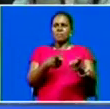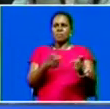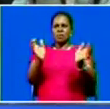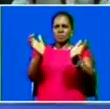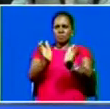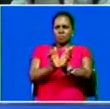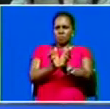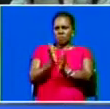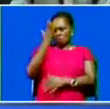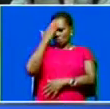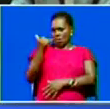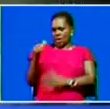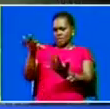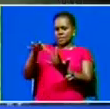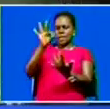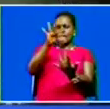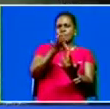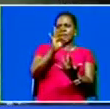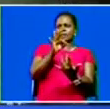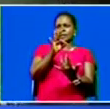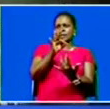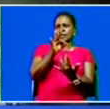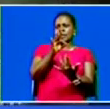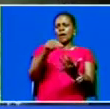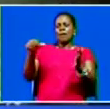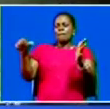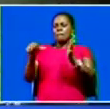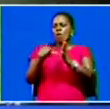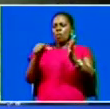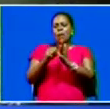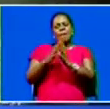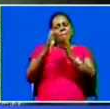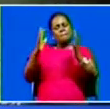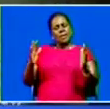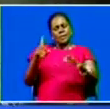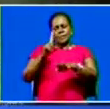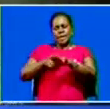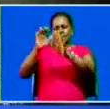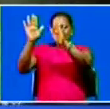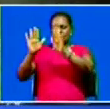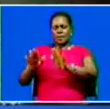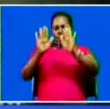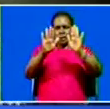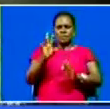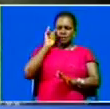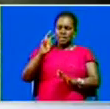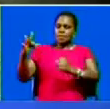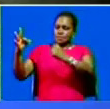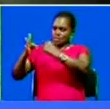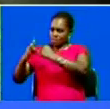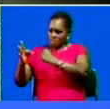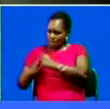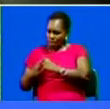arrest, terming it selective. Ni vurugu nyingi tumeona zikitokea wakati wa campaign. Tumeziona pale Kibra